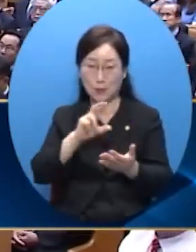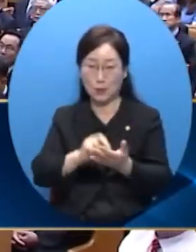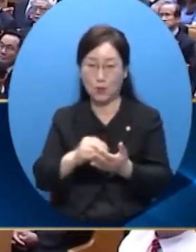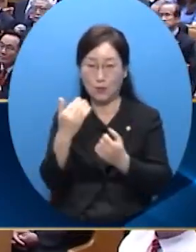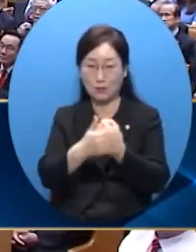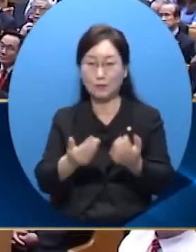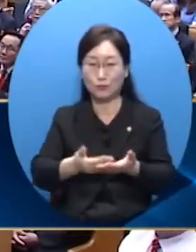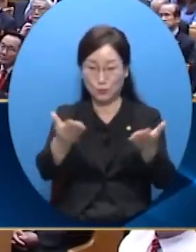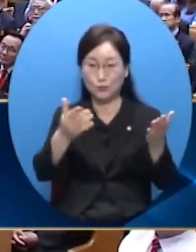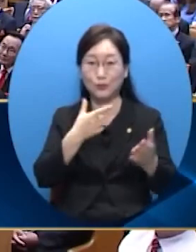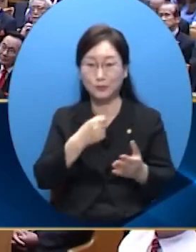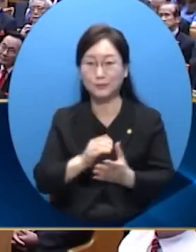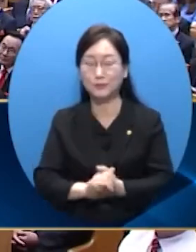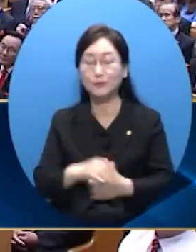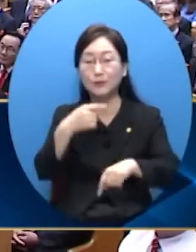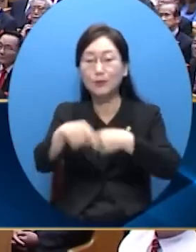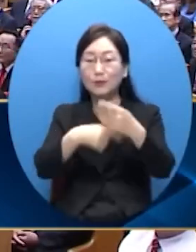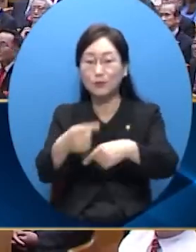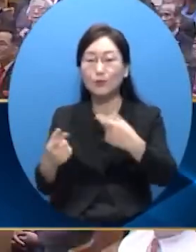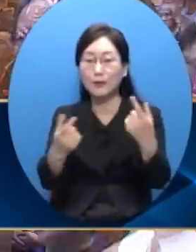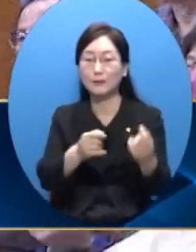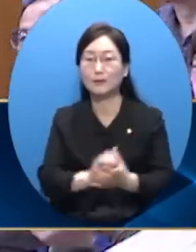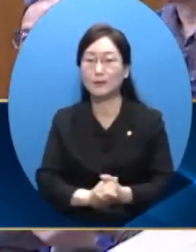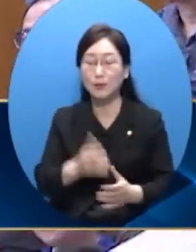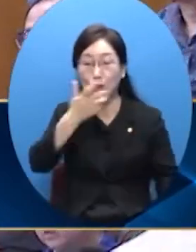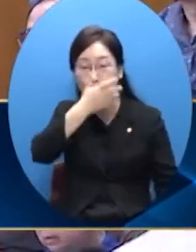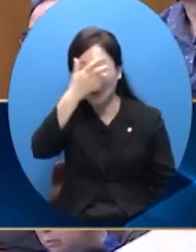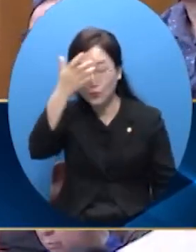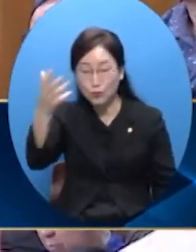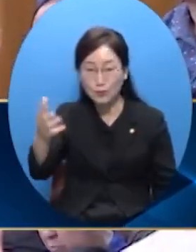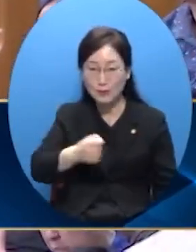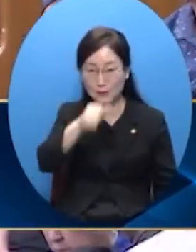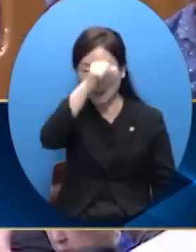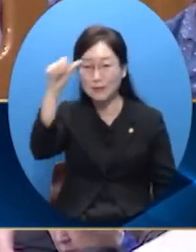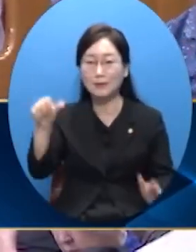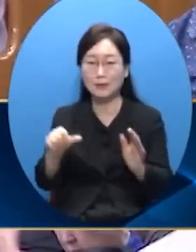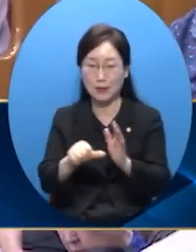은혜를 나누기 원합니다. 제목을 한번 따라해 주시기 바랍니다. 꿈꾸는 인생.